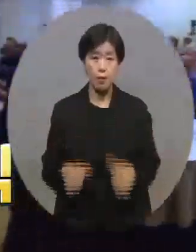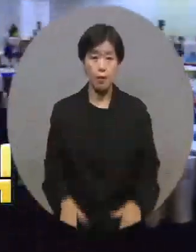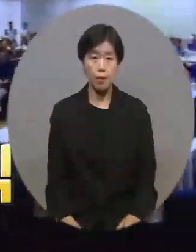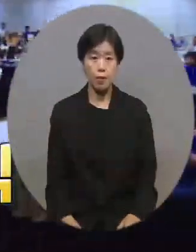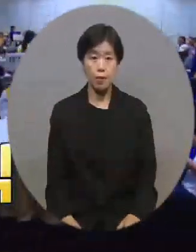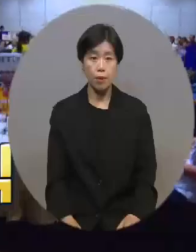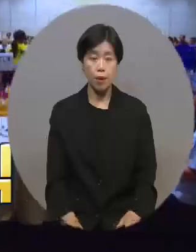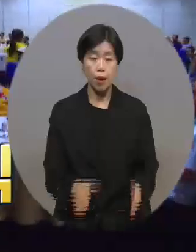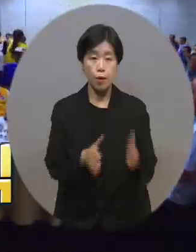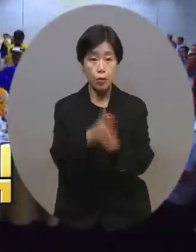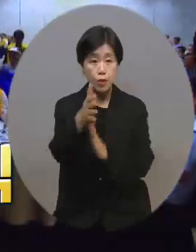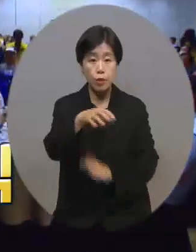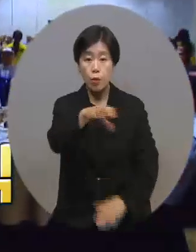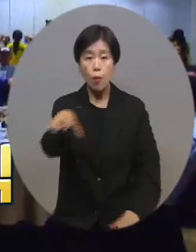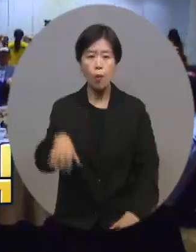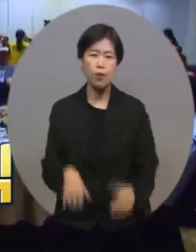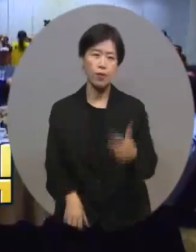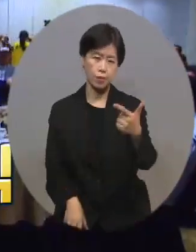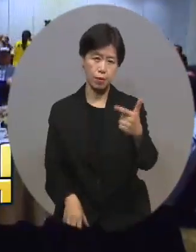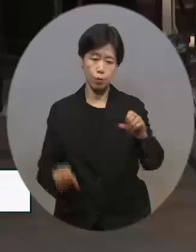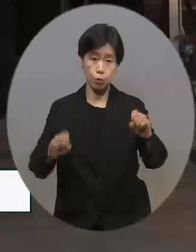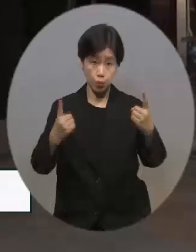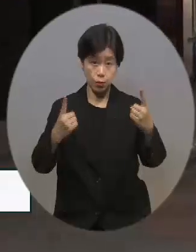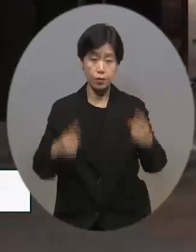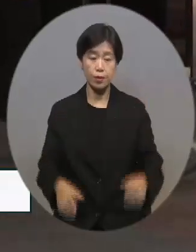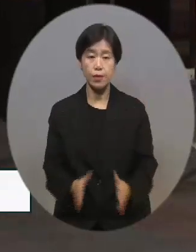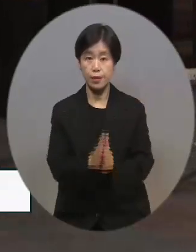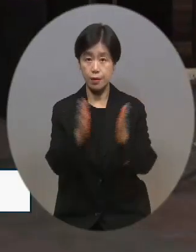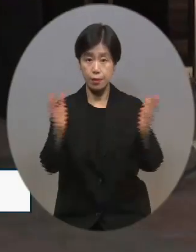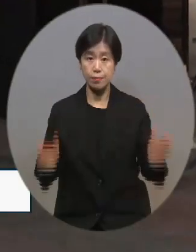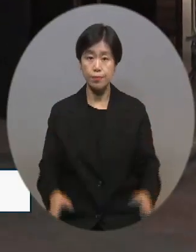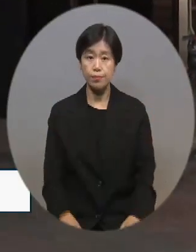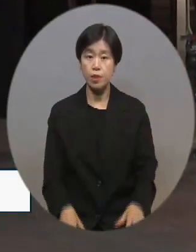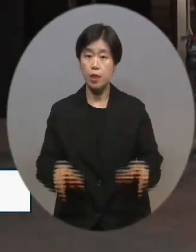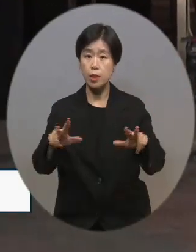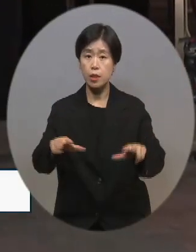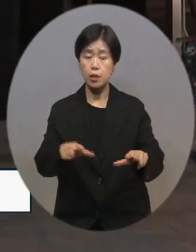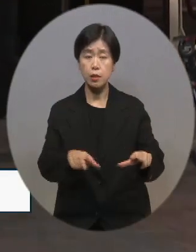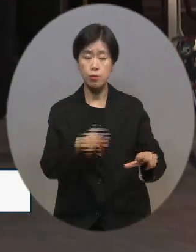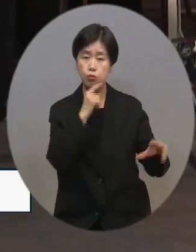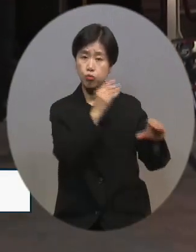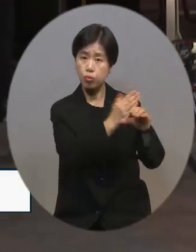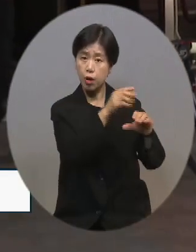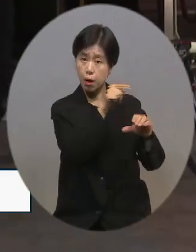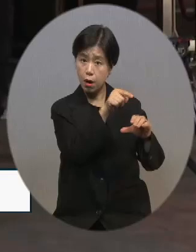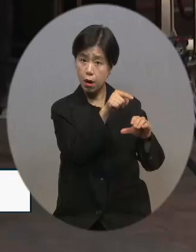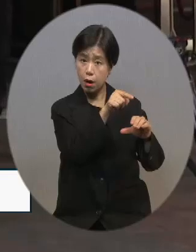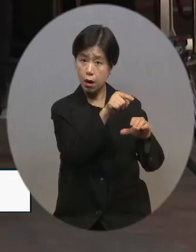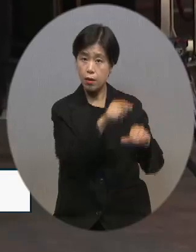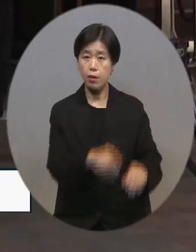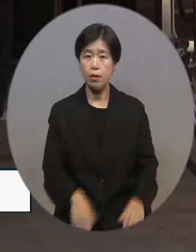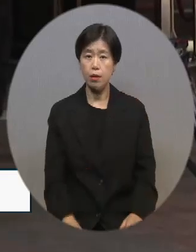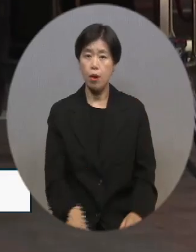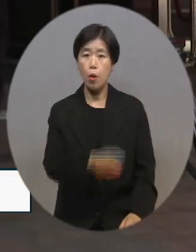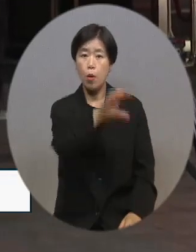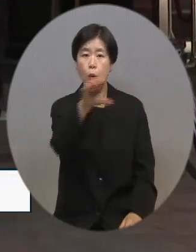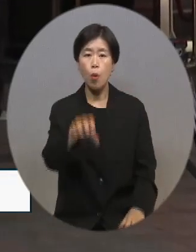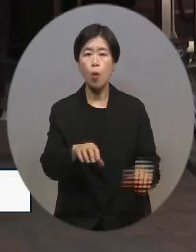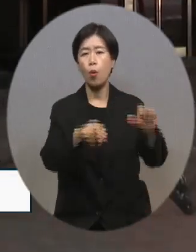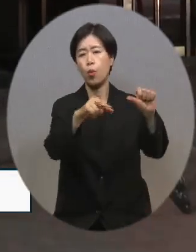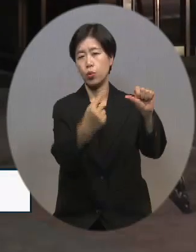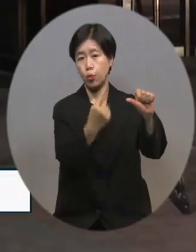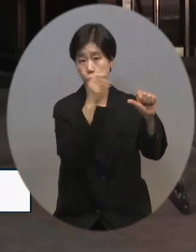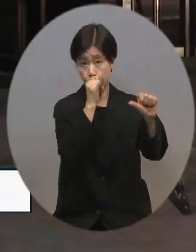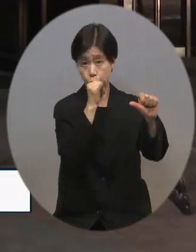6개 도시에서 동시 진행됐습니다. 지금 이북에는 행정구역상 5도가